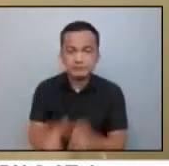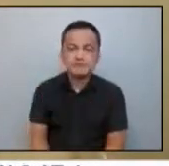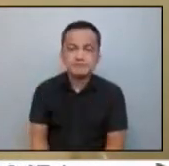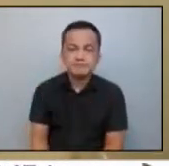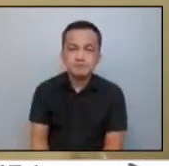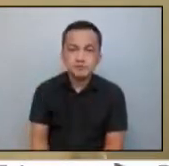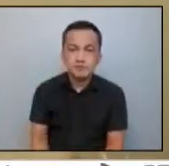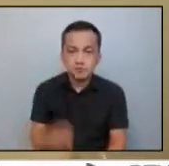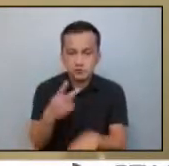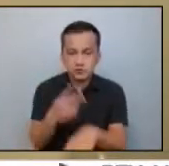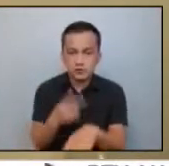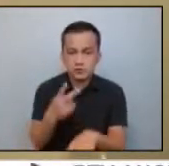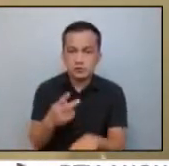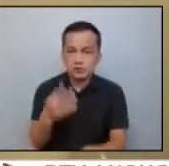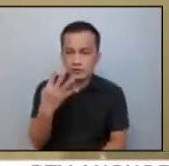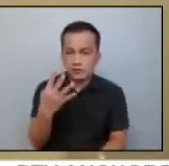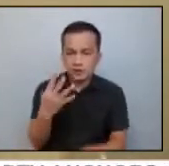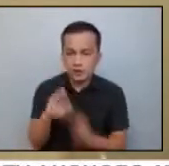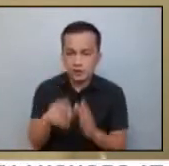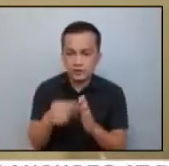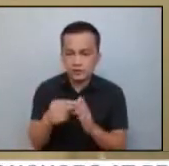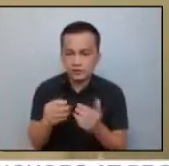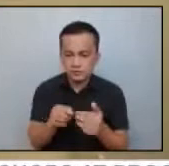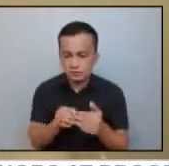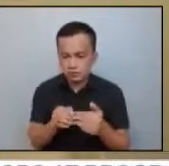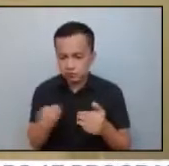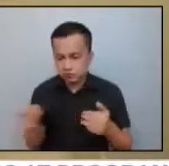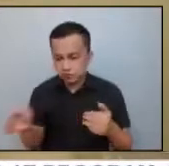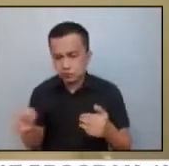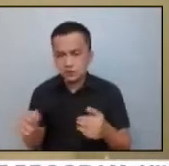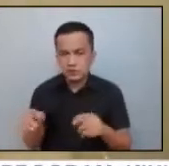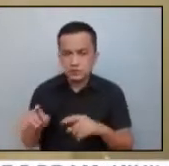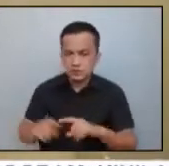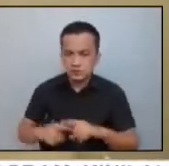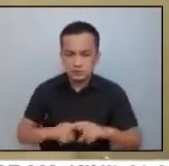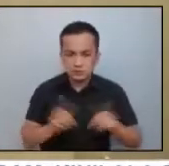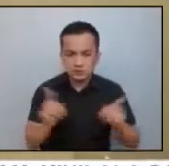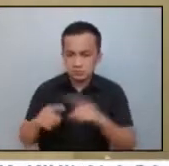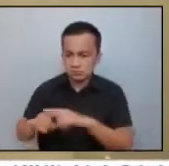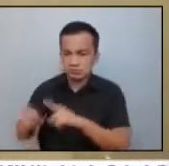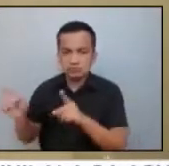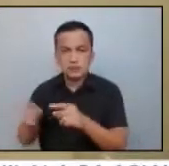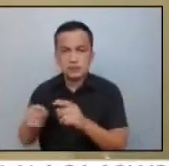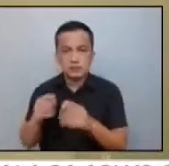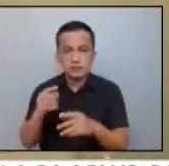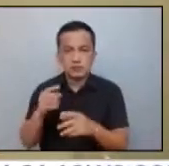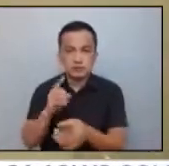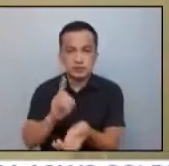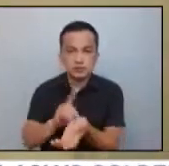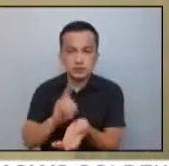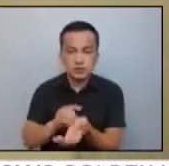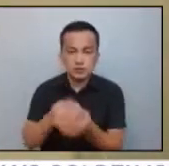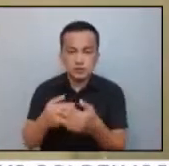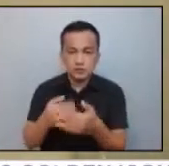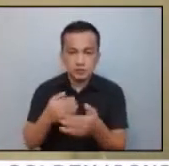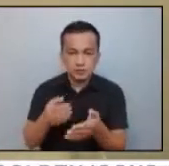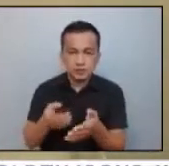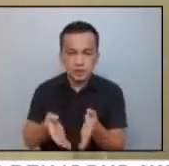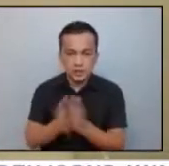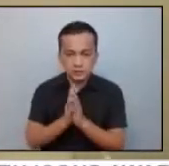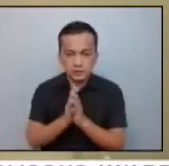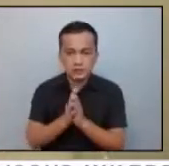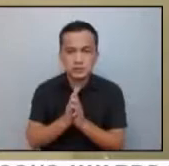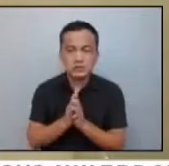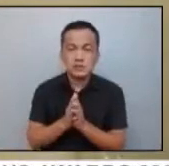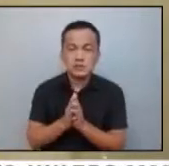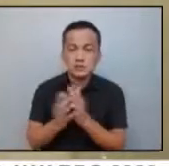4 hours apart, no, ng dalawang magkaibang doktor, no, bago po natin kayo hingan ng consent, yung